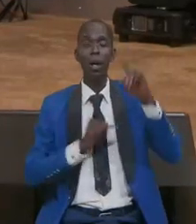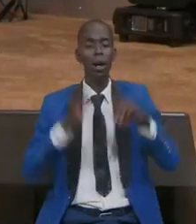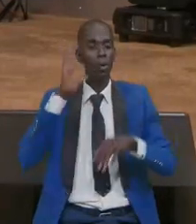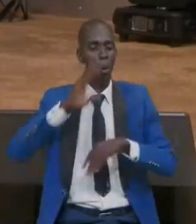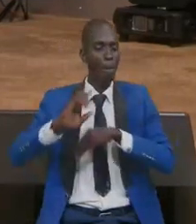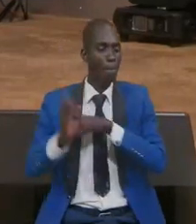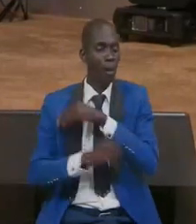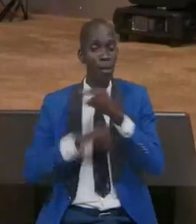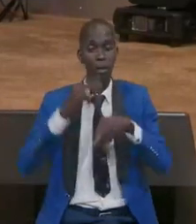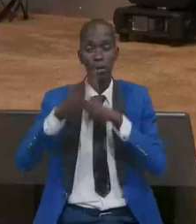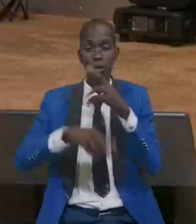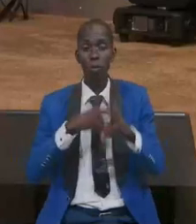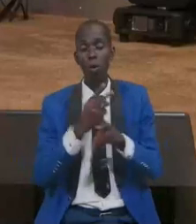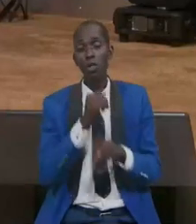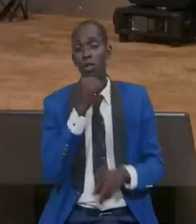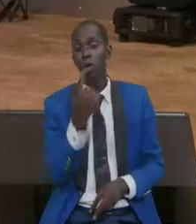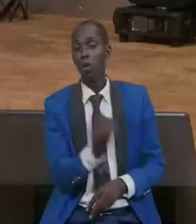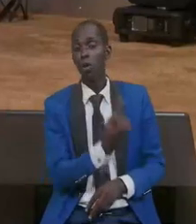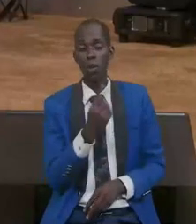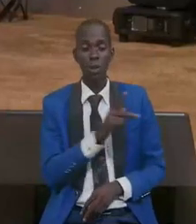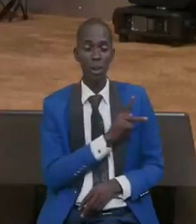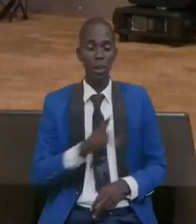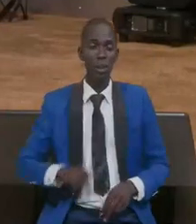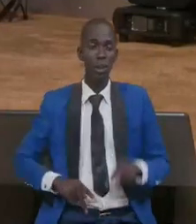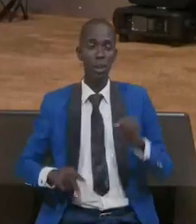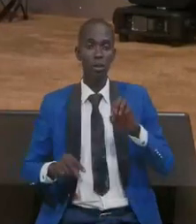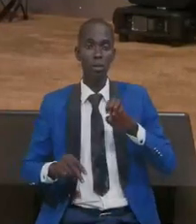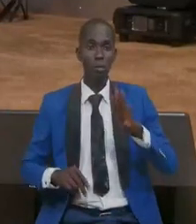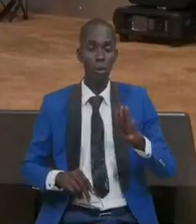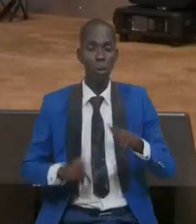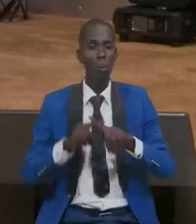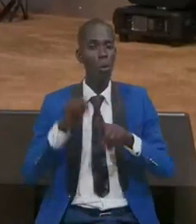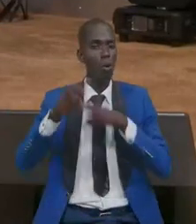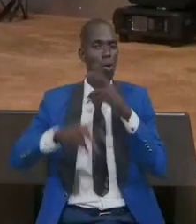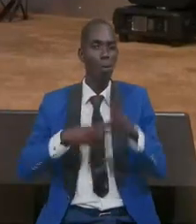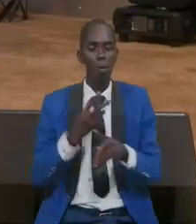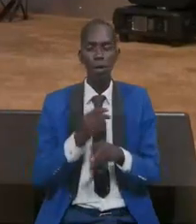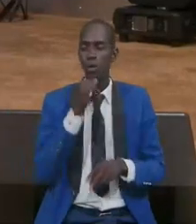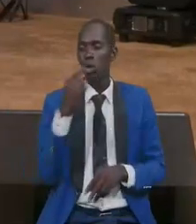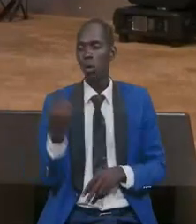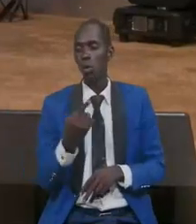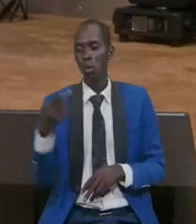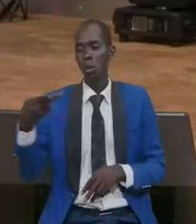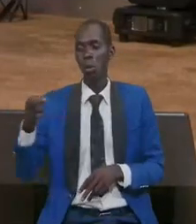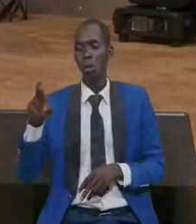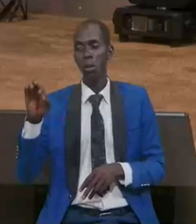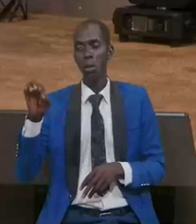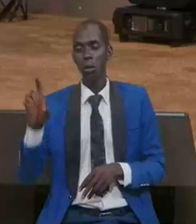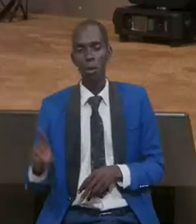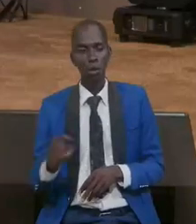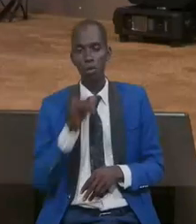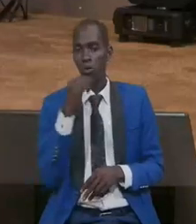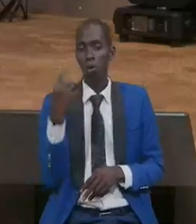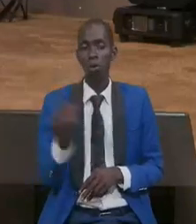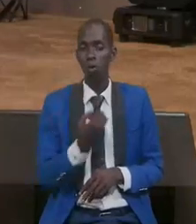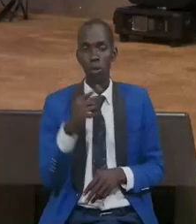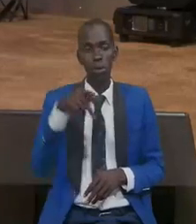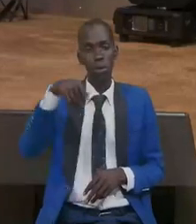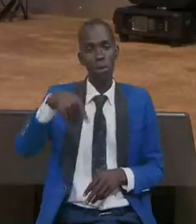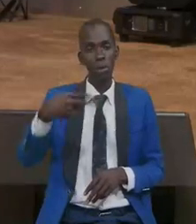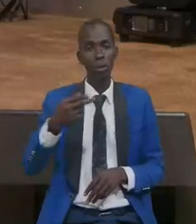n'est pas seulement Nebuchadnezzar. Je punirai le monde. Ce n'est pas seulement Hérode, pas seulement Pharaon. Je punirai le monde pour